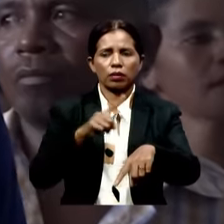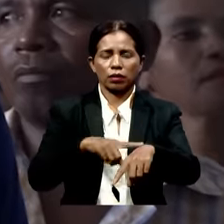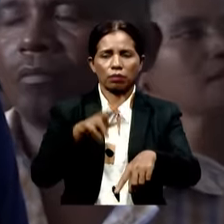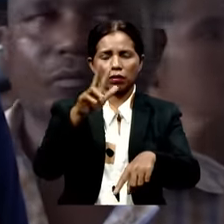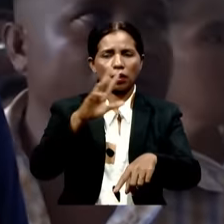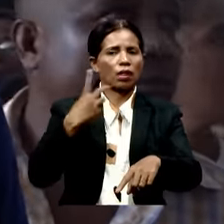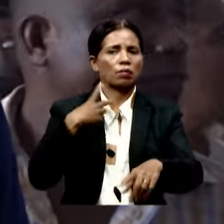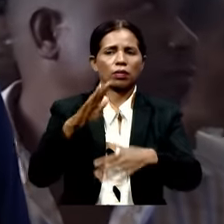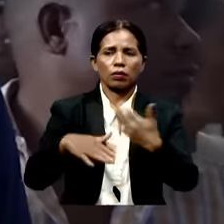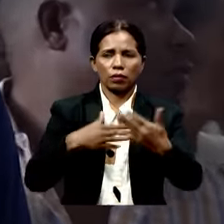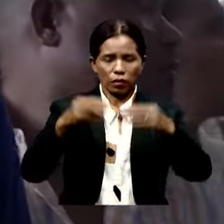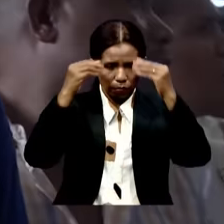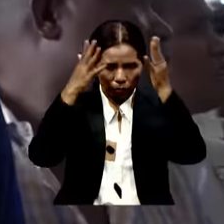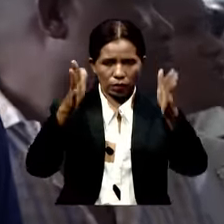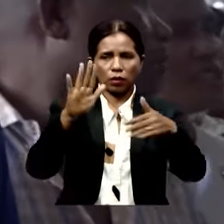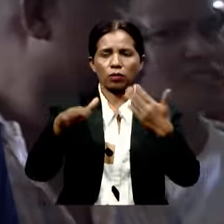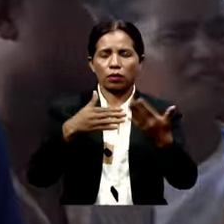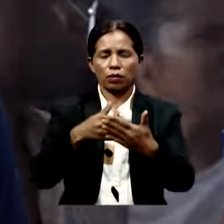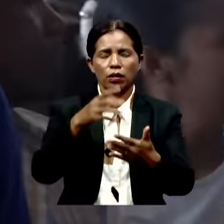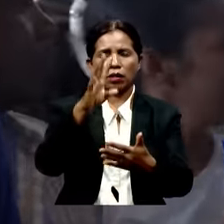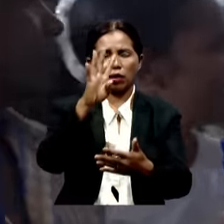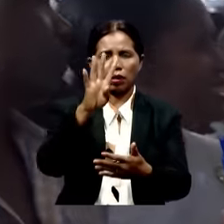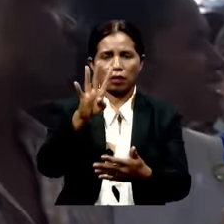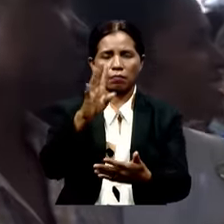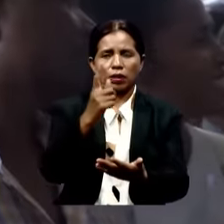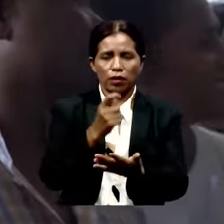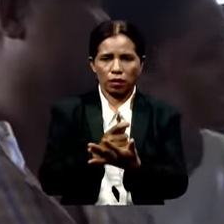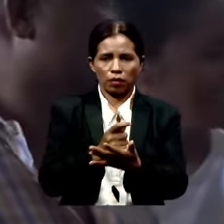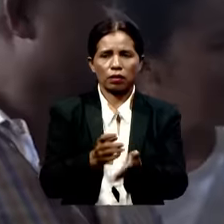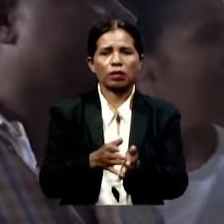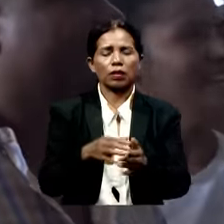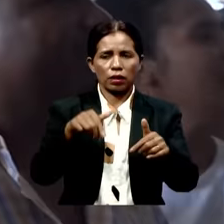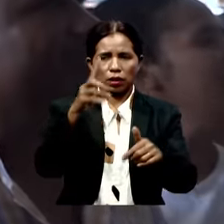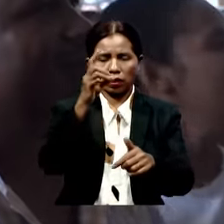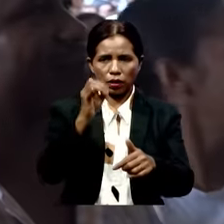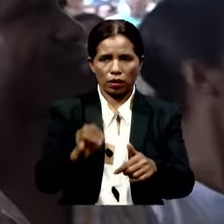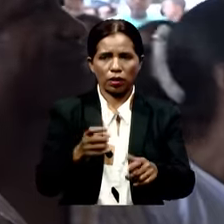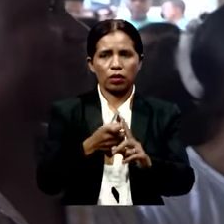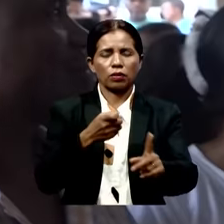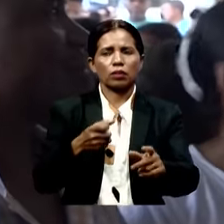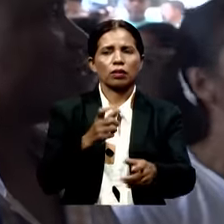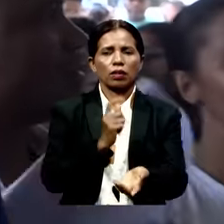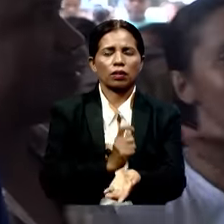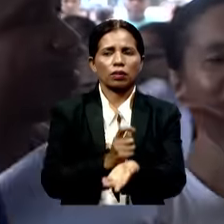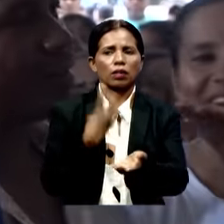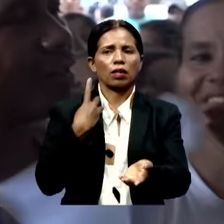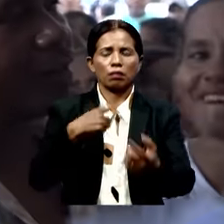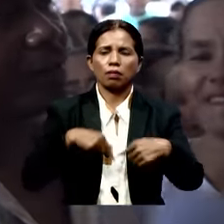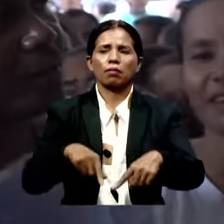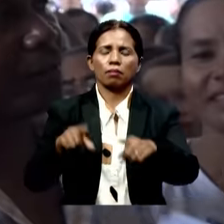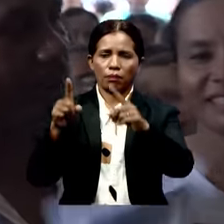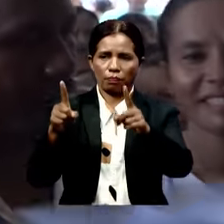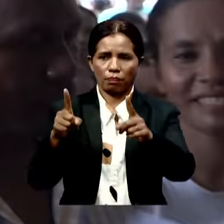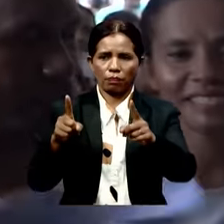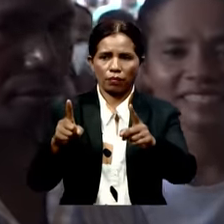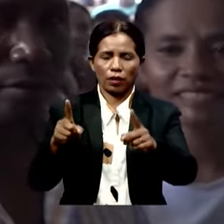hoto tu profesores 4.000 o 8.000 ital nebe izizi ya dilara inkulimos maluk sirau sa tauru ami batia